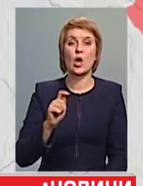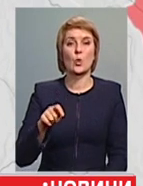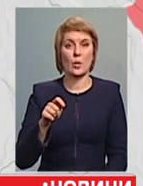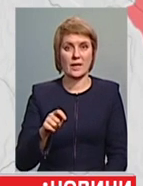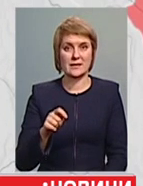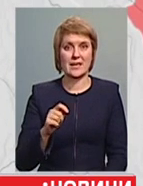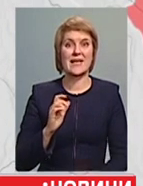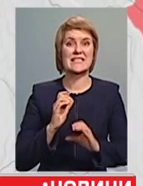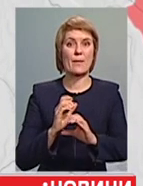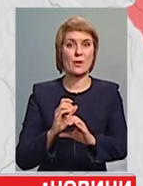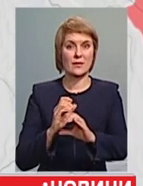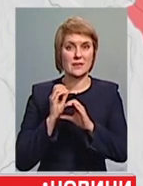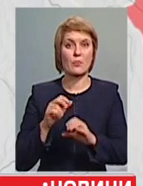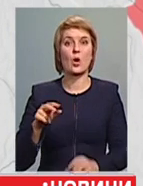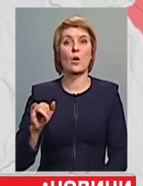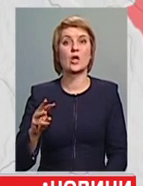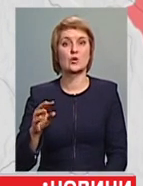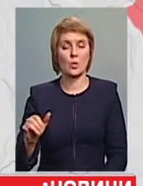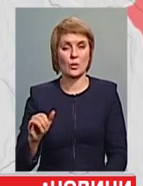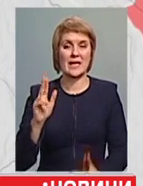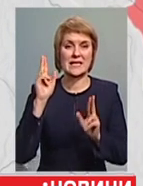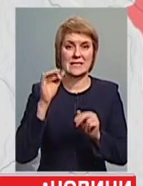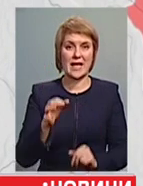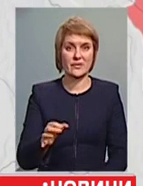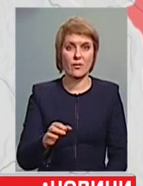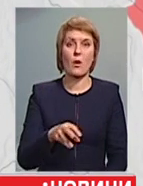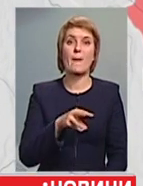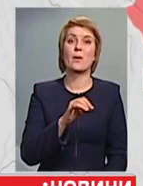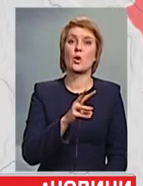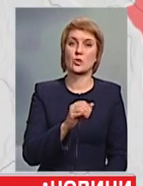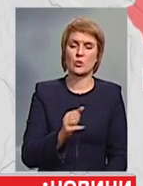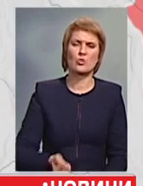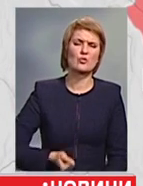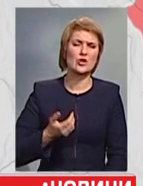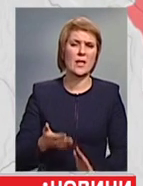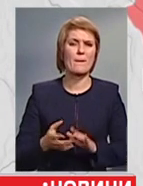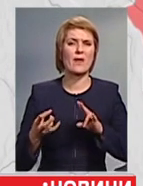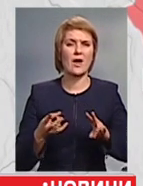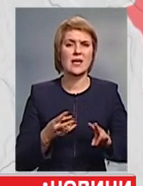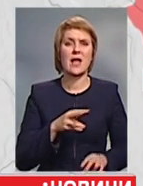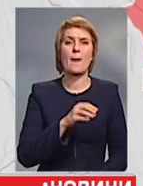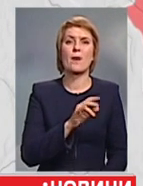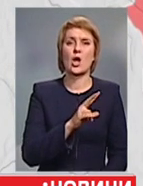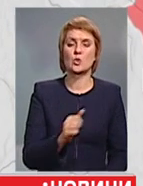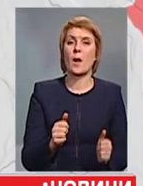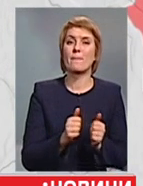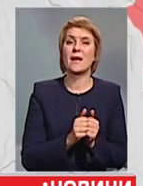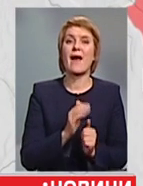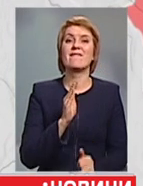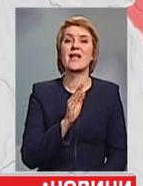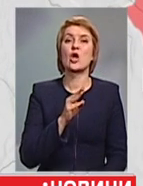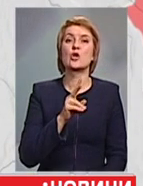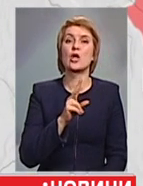по Луганському, Зайцевому, Майорську. Численні провокації зафіксовано в Новгородському, а поблизу Верхньоторецького позиції